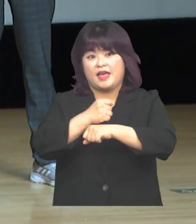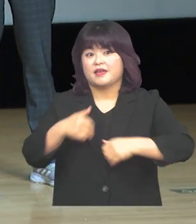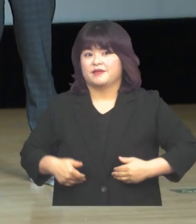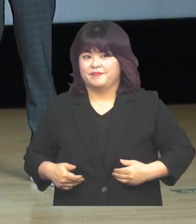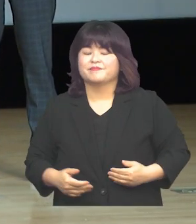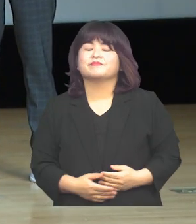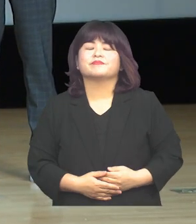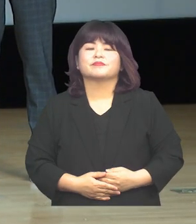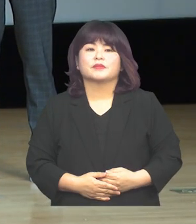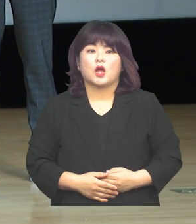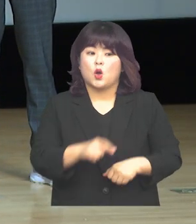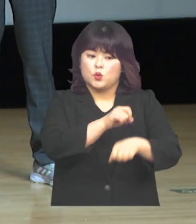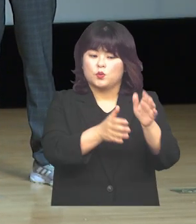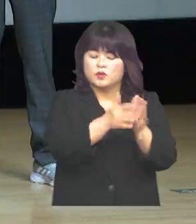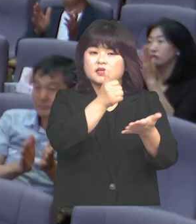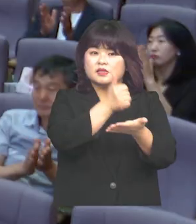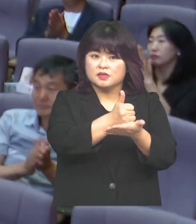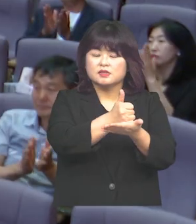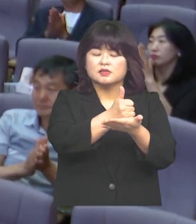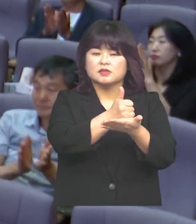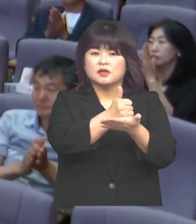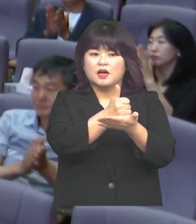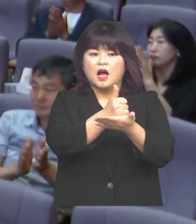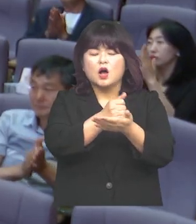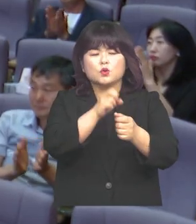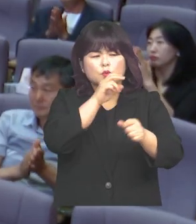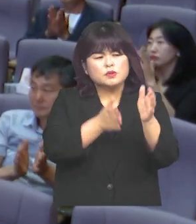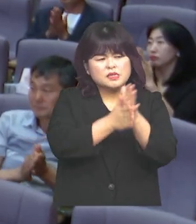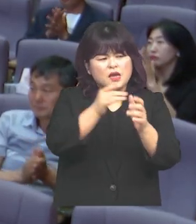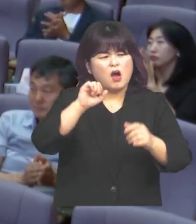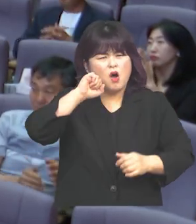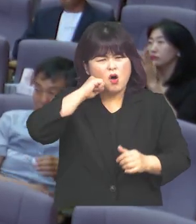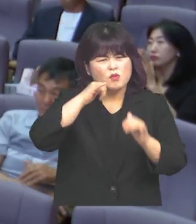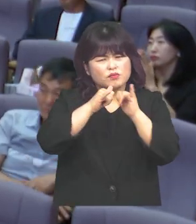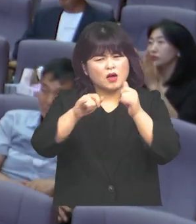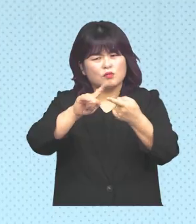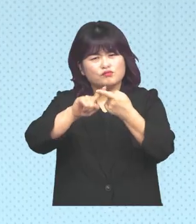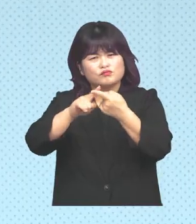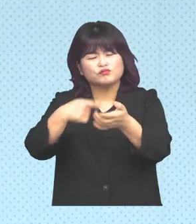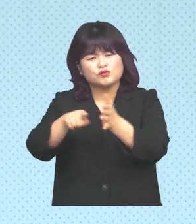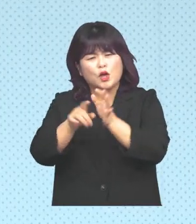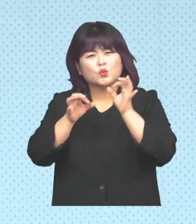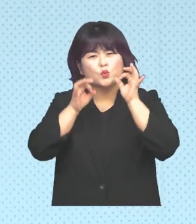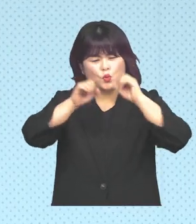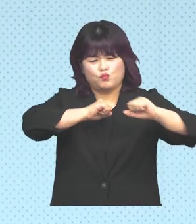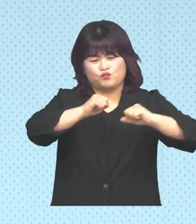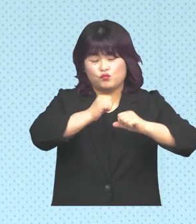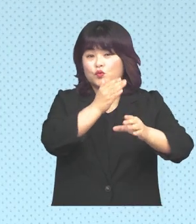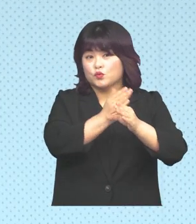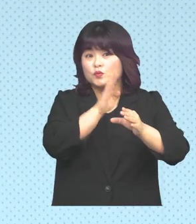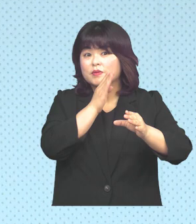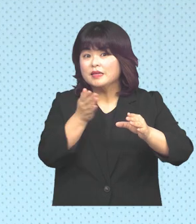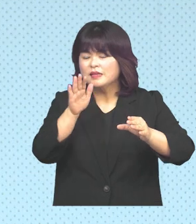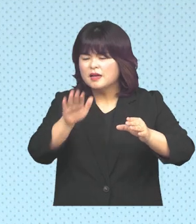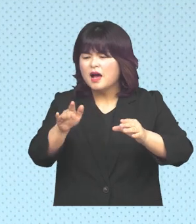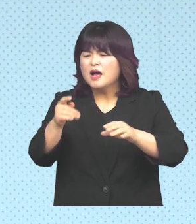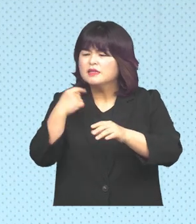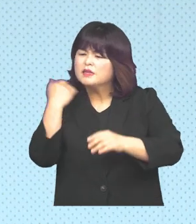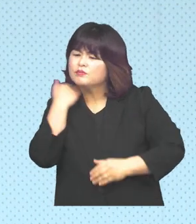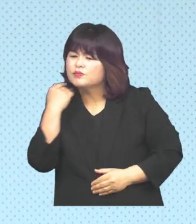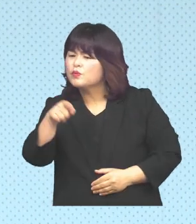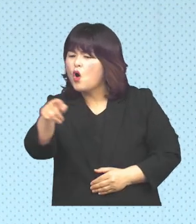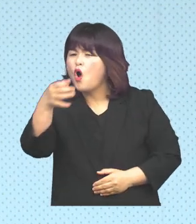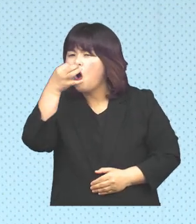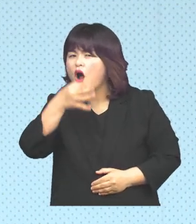시민상을 받았습니다. 이상일 용인특례시장은 시가 어려운 사정에 있는 시민들을 위해 여러 가지 일을 하고 있지만 시의